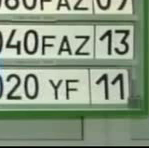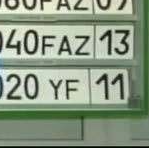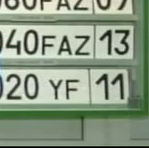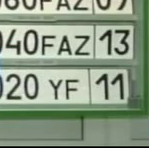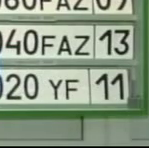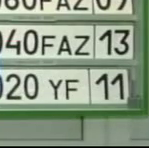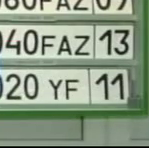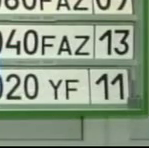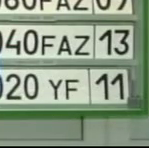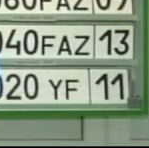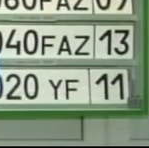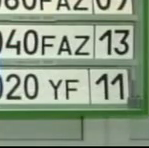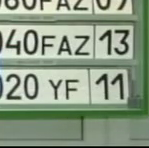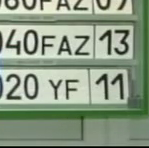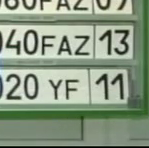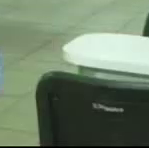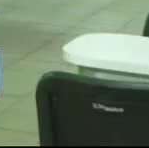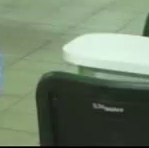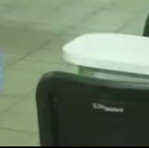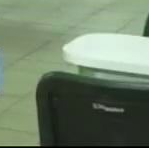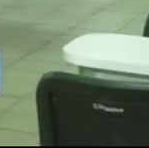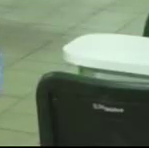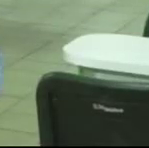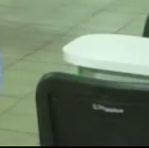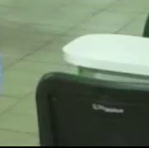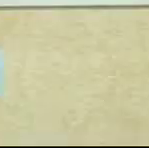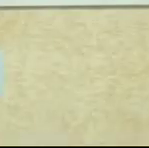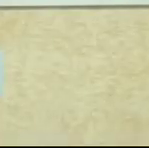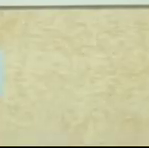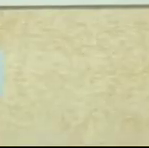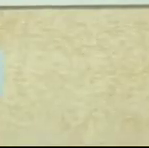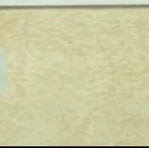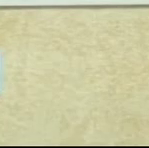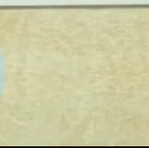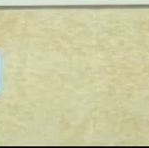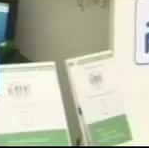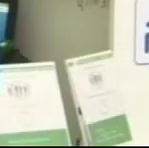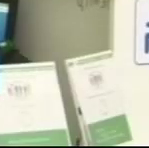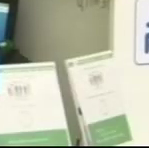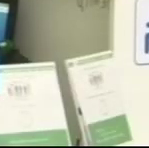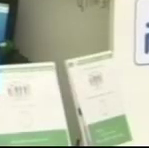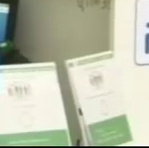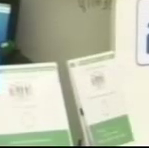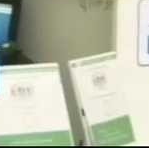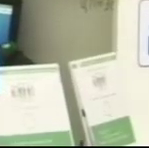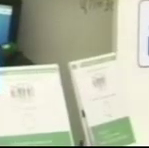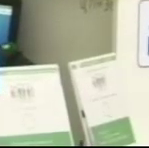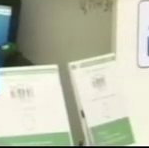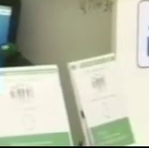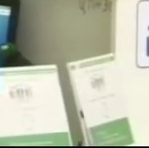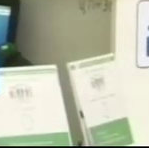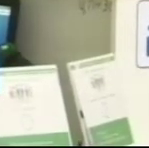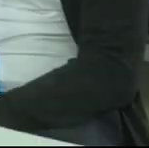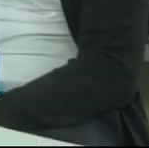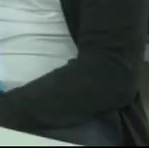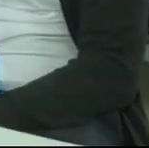В Семее мало желающих пройти обучение на управление транспортными средствами категории D. Об этом стало известно в ходе посещения депутатами